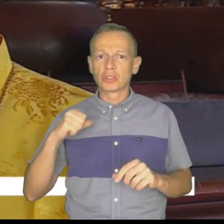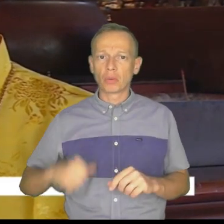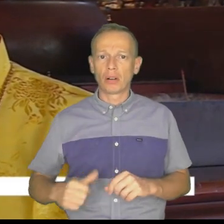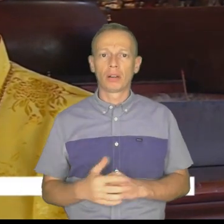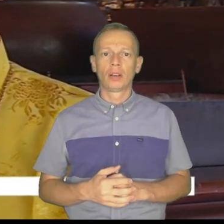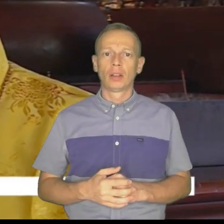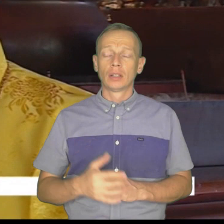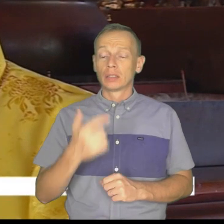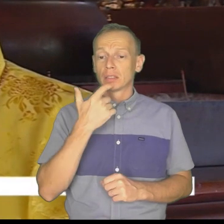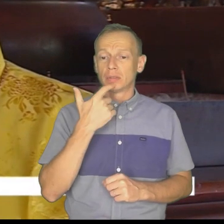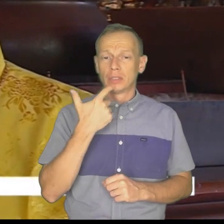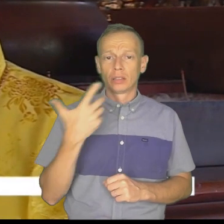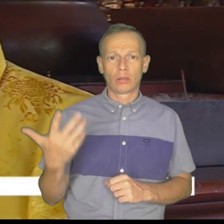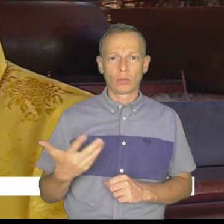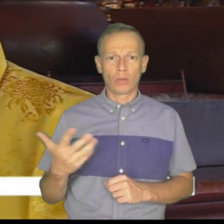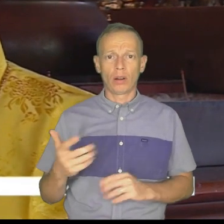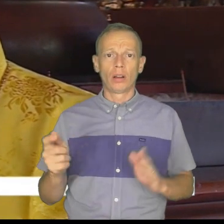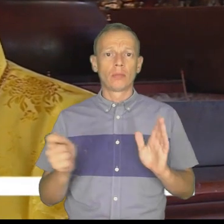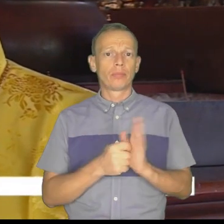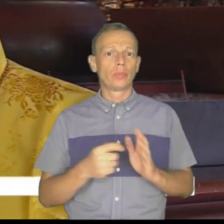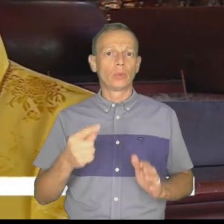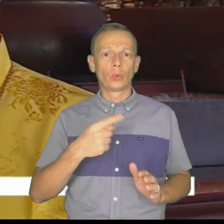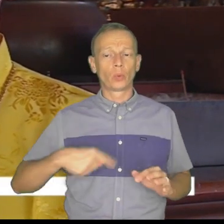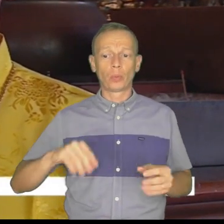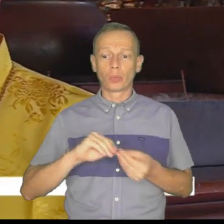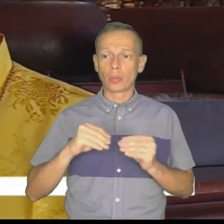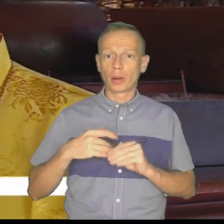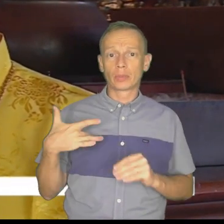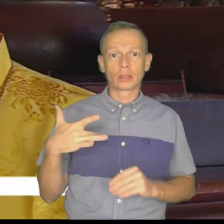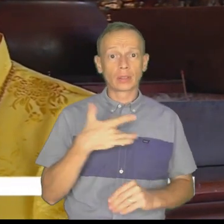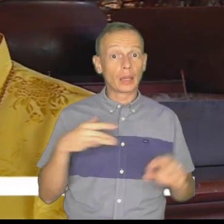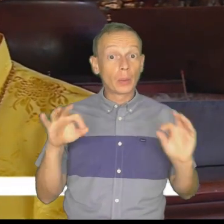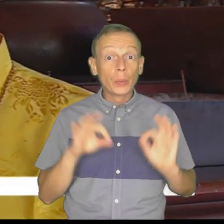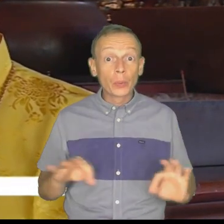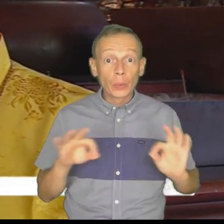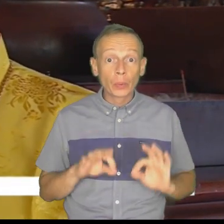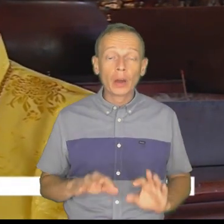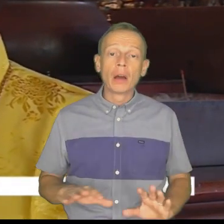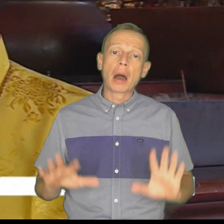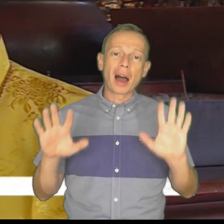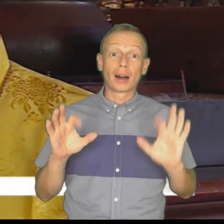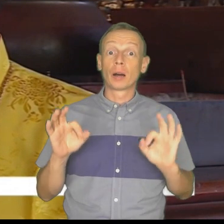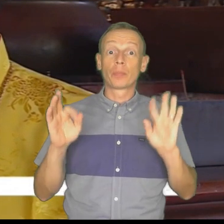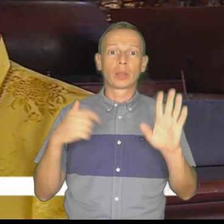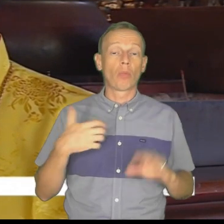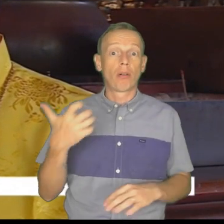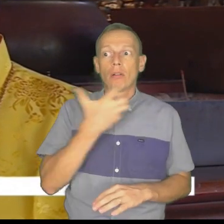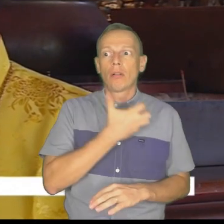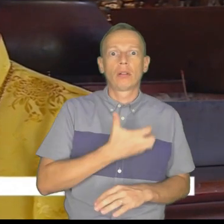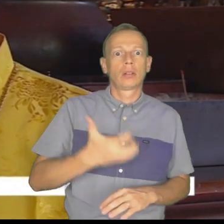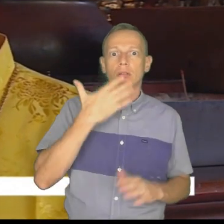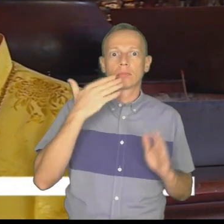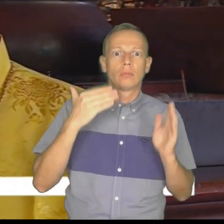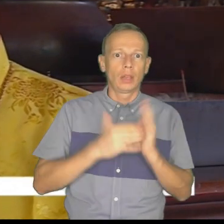Tong Tong Fat Chai. Quand on n'a pas de problème de santé, c'est comme si tu étais le plus